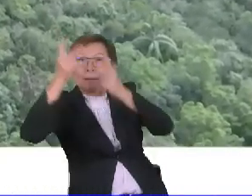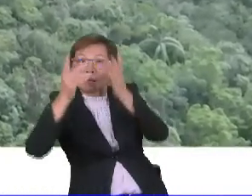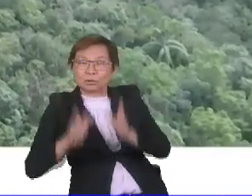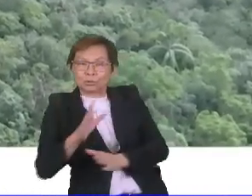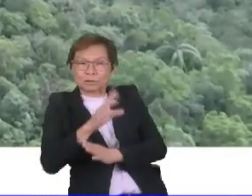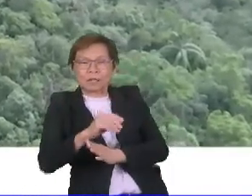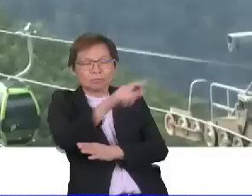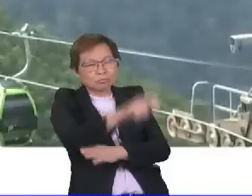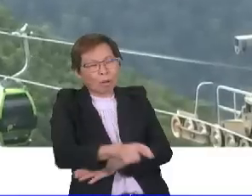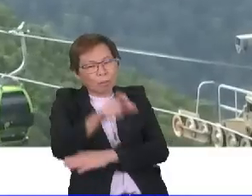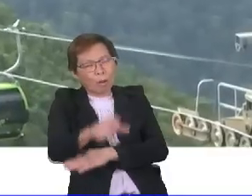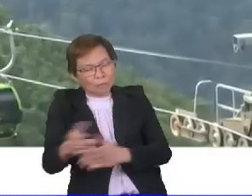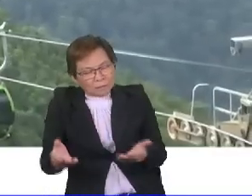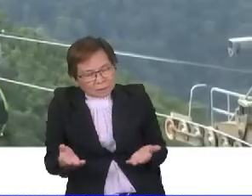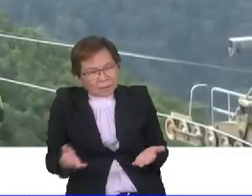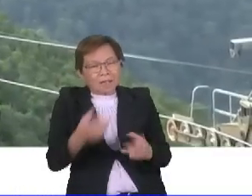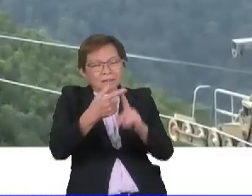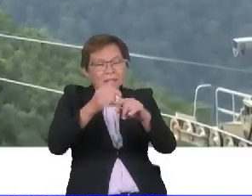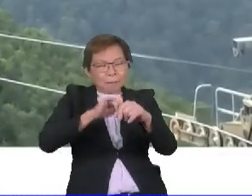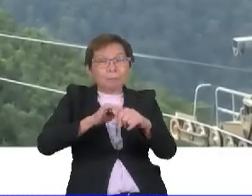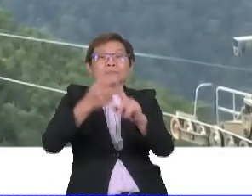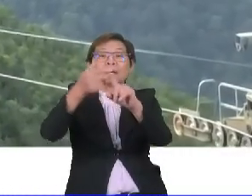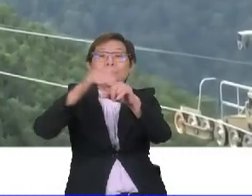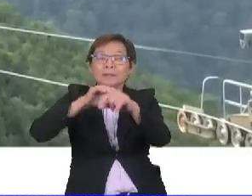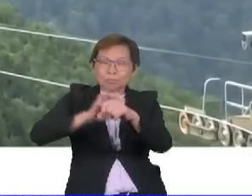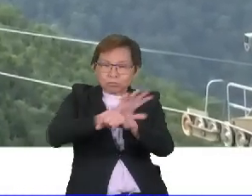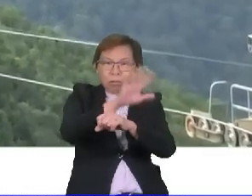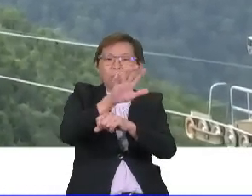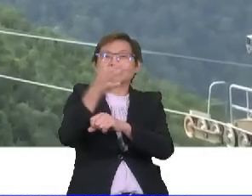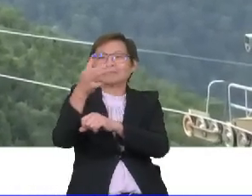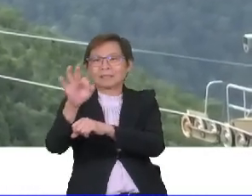dan penduduk tempat dan daripada wabah covid-19